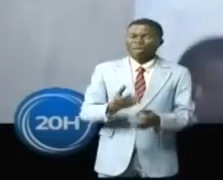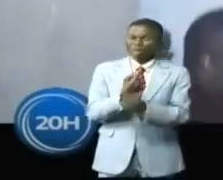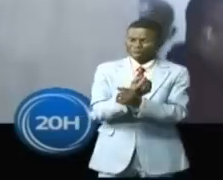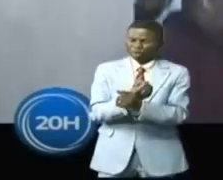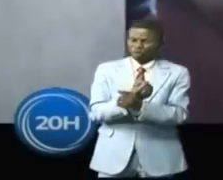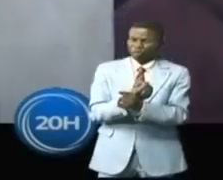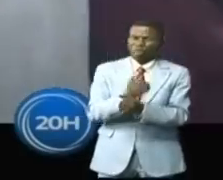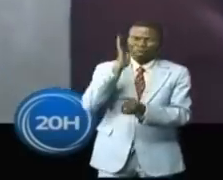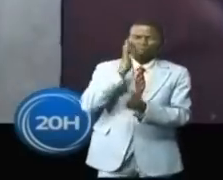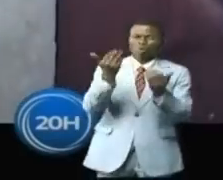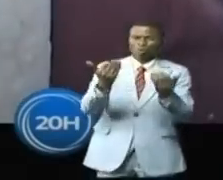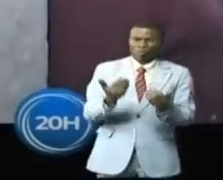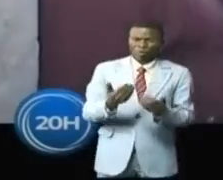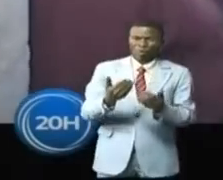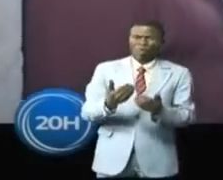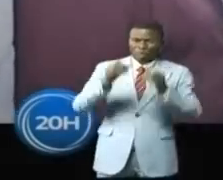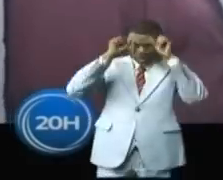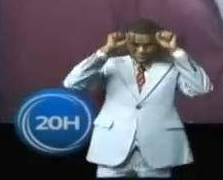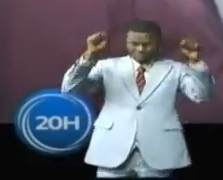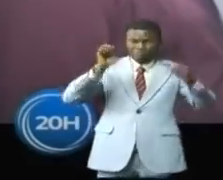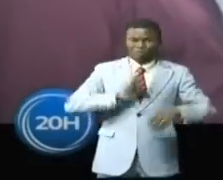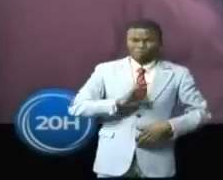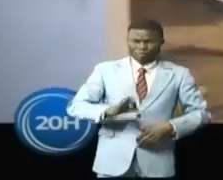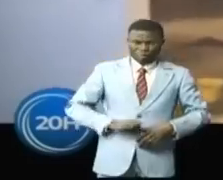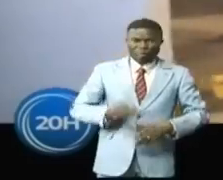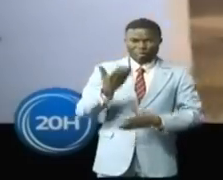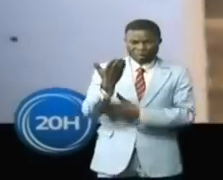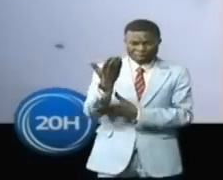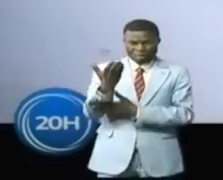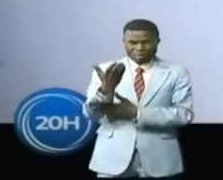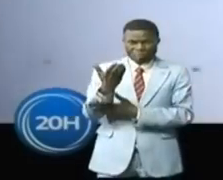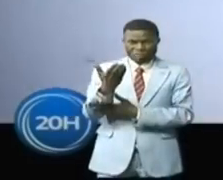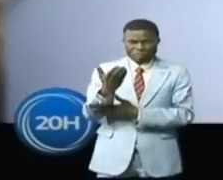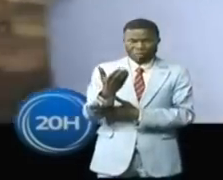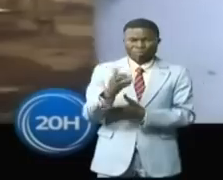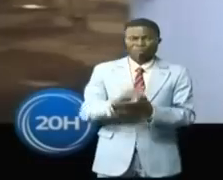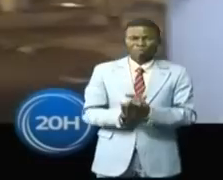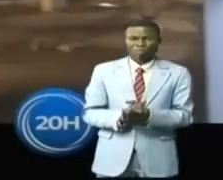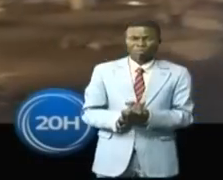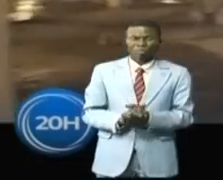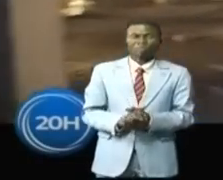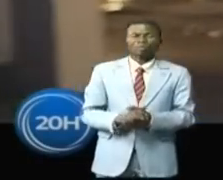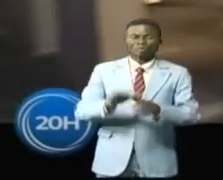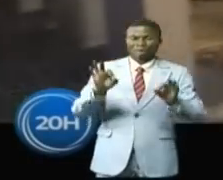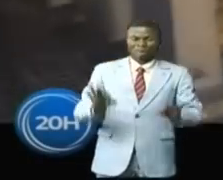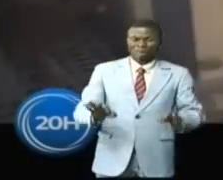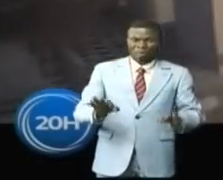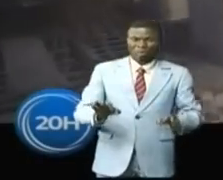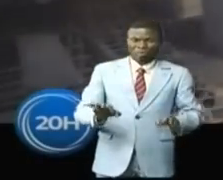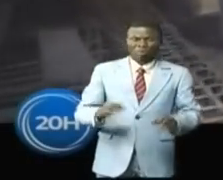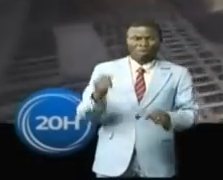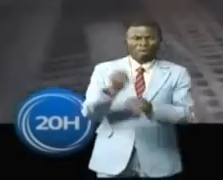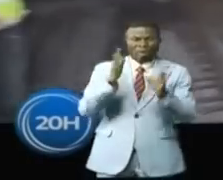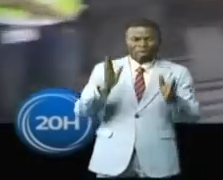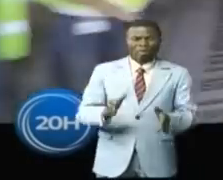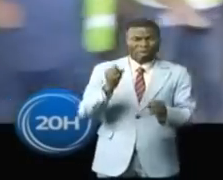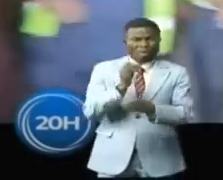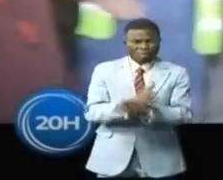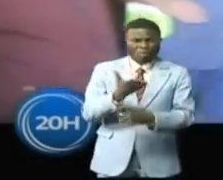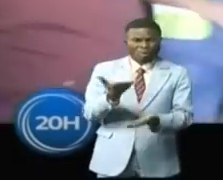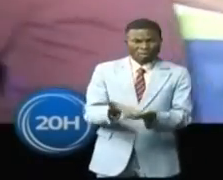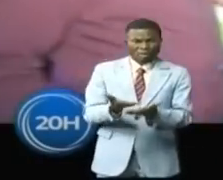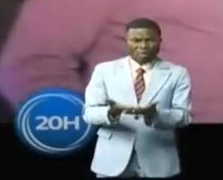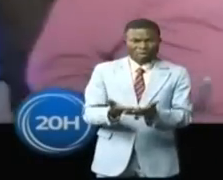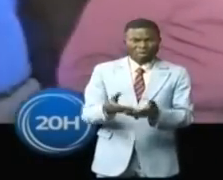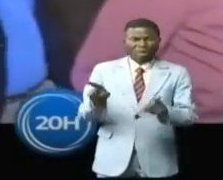cette volonté du président de la République Félix-Antoine Tshisekedi. D'immenses colonnes sortent des terres, les ouvriers sont à l'œuvre, juste